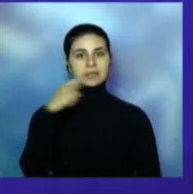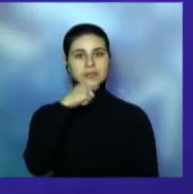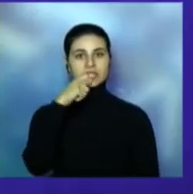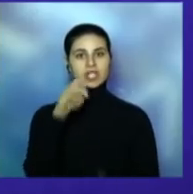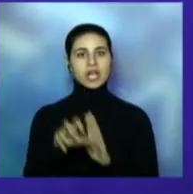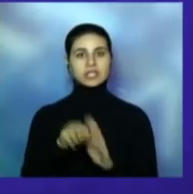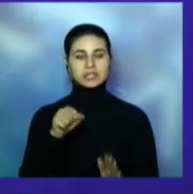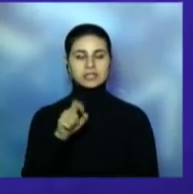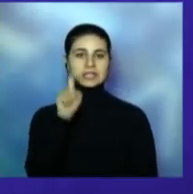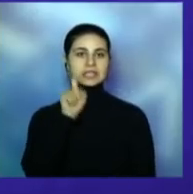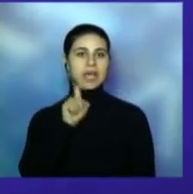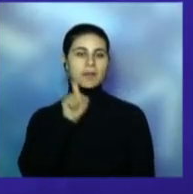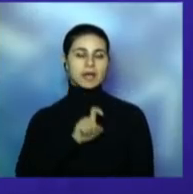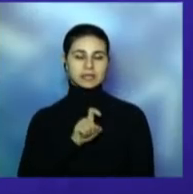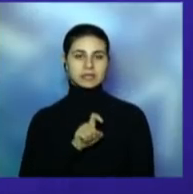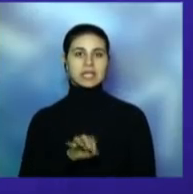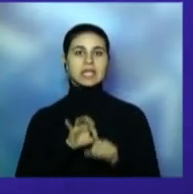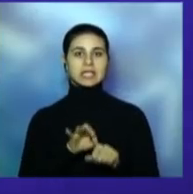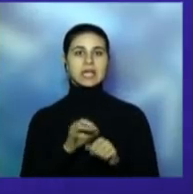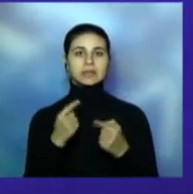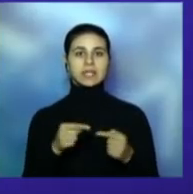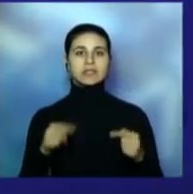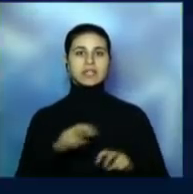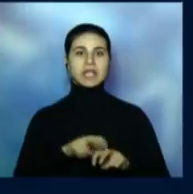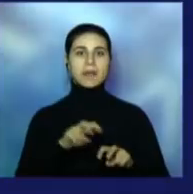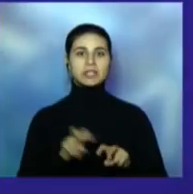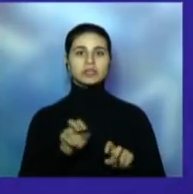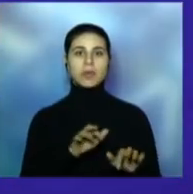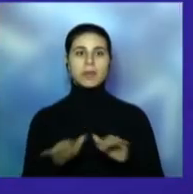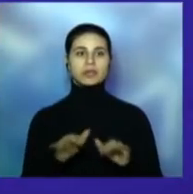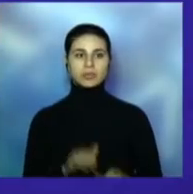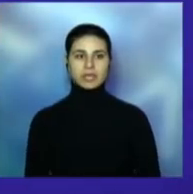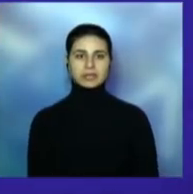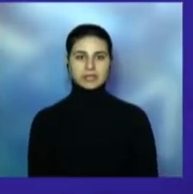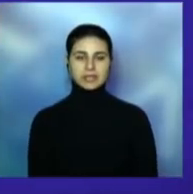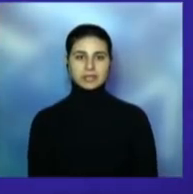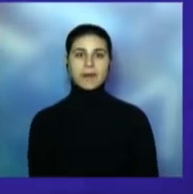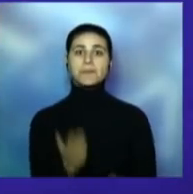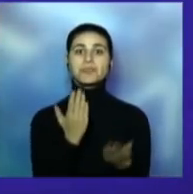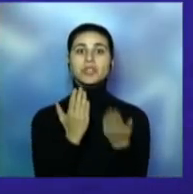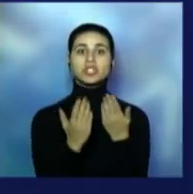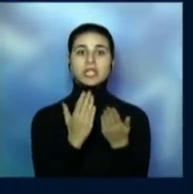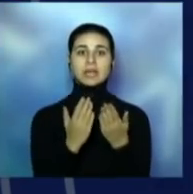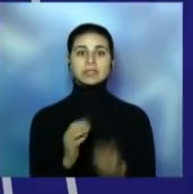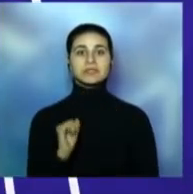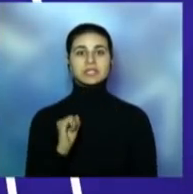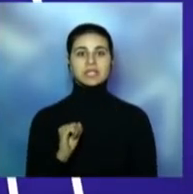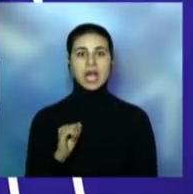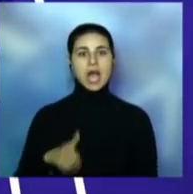ჯაგრის, საბარს. იტარებთ სხვადასხვა სამედიცინო მანიპულაციას. შედარებისთვის A ჰეპატიტი